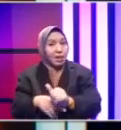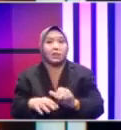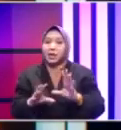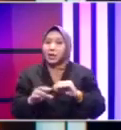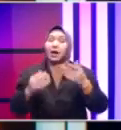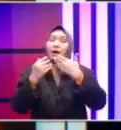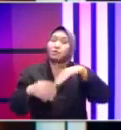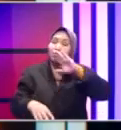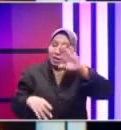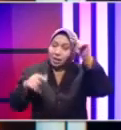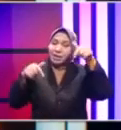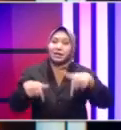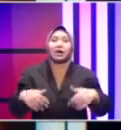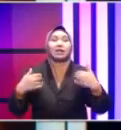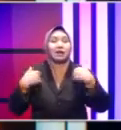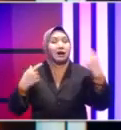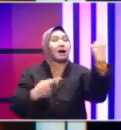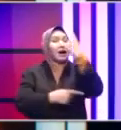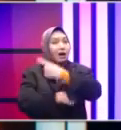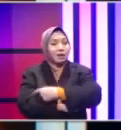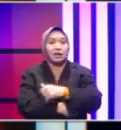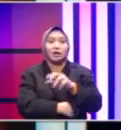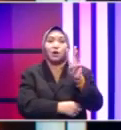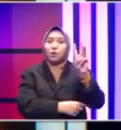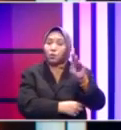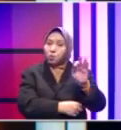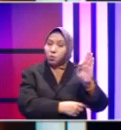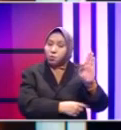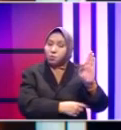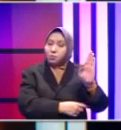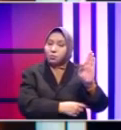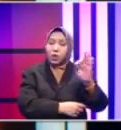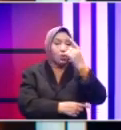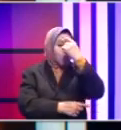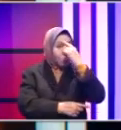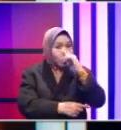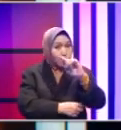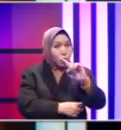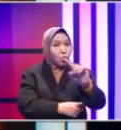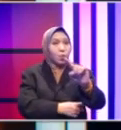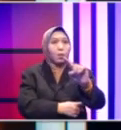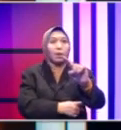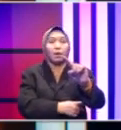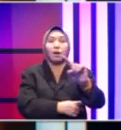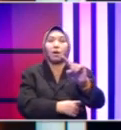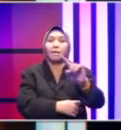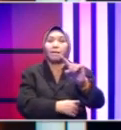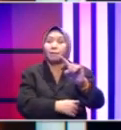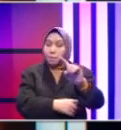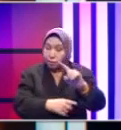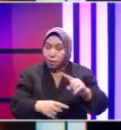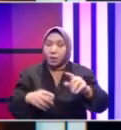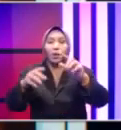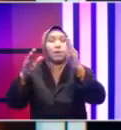Alhamdulillah hari ini juga adalah hari Wukuf first hari Wukuf bagi mereka yang berada di